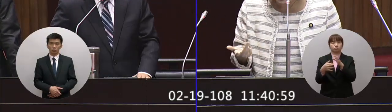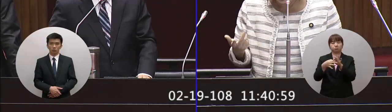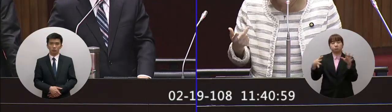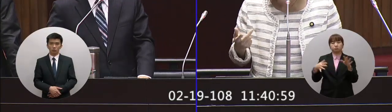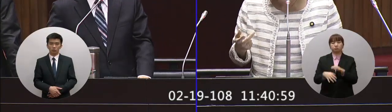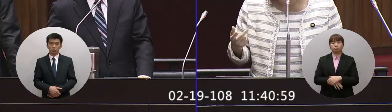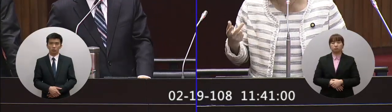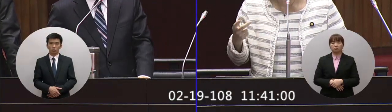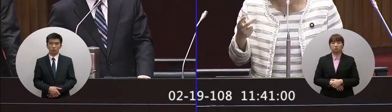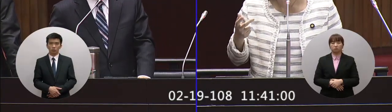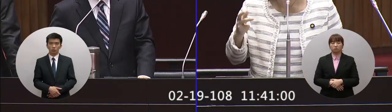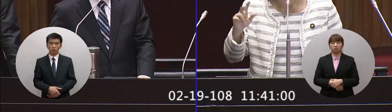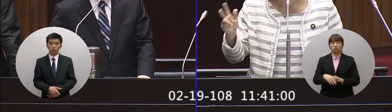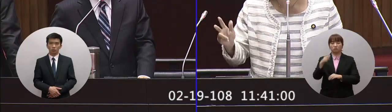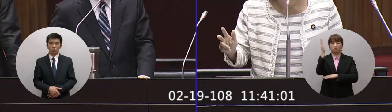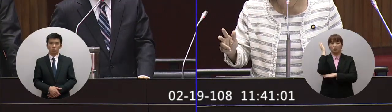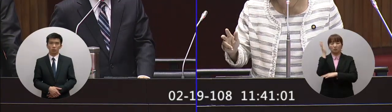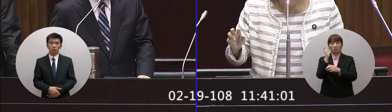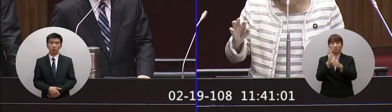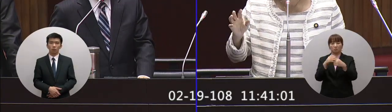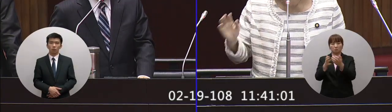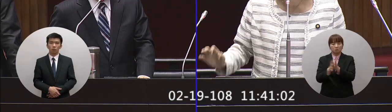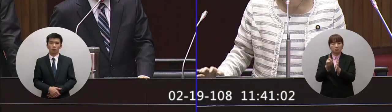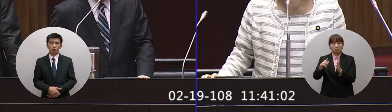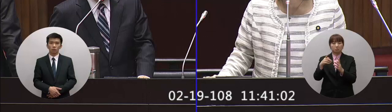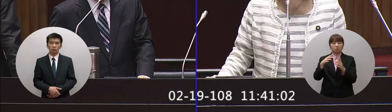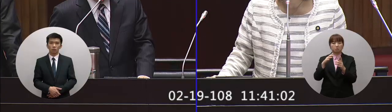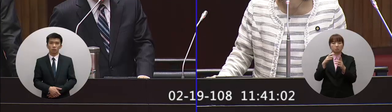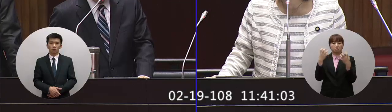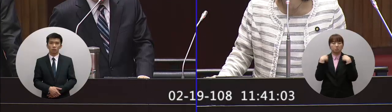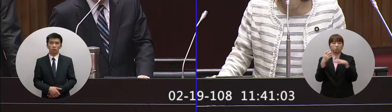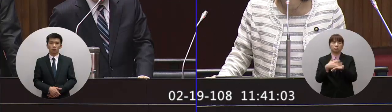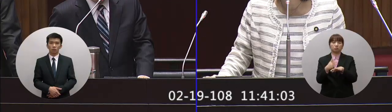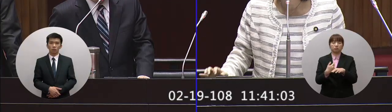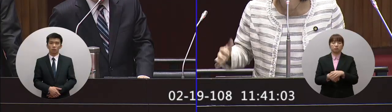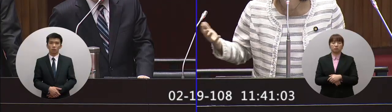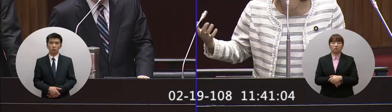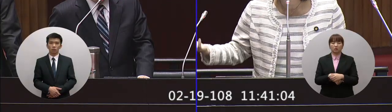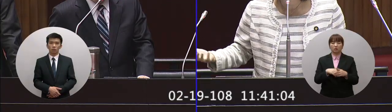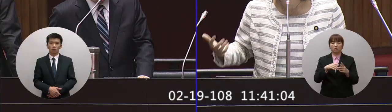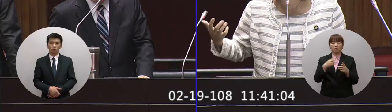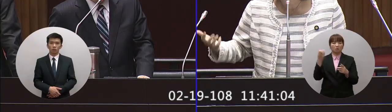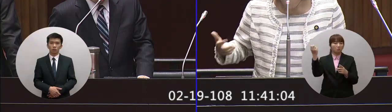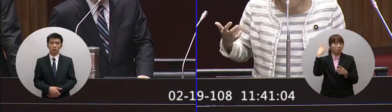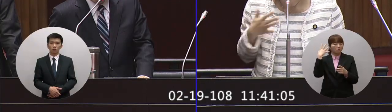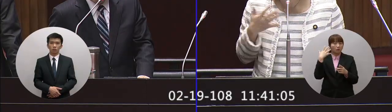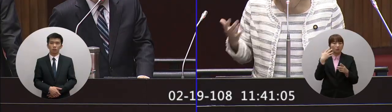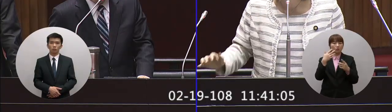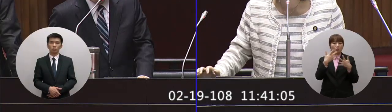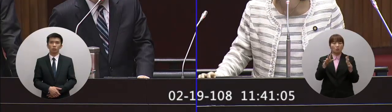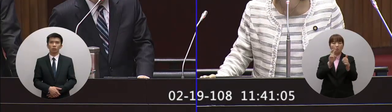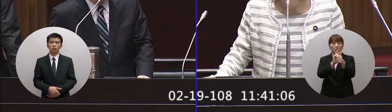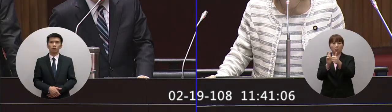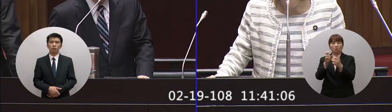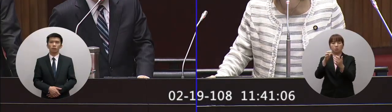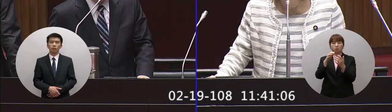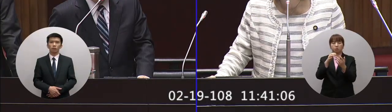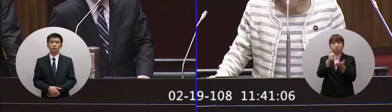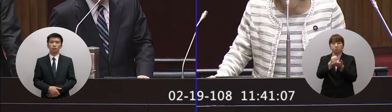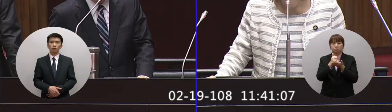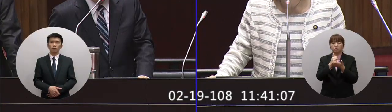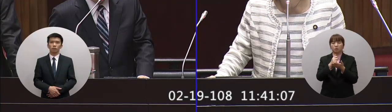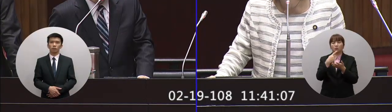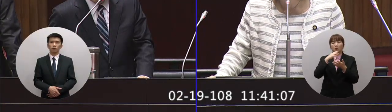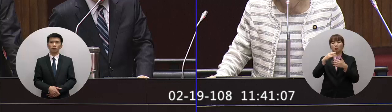的这个政府部门可能也不会管，那就变成这个照顾的。我听到有些不良的，因为我很多的长者有时候坐